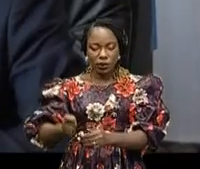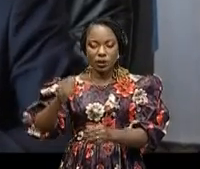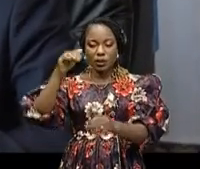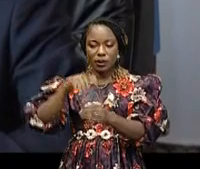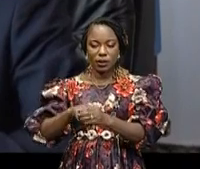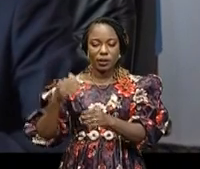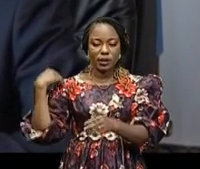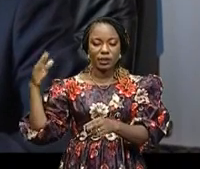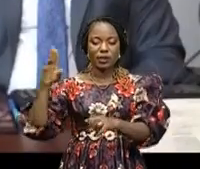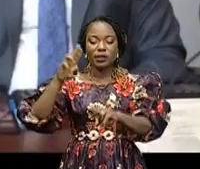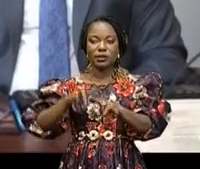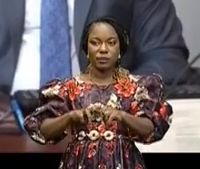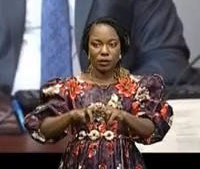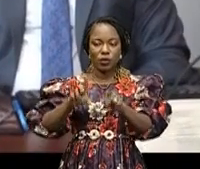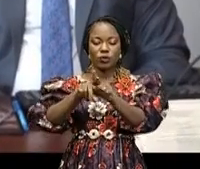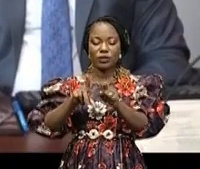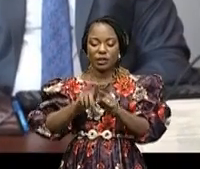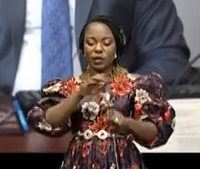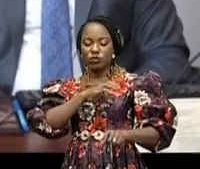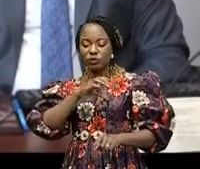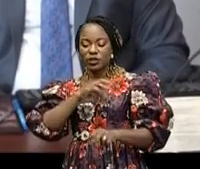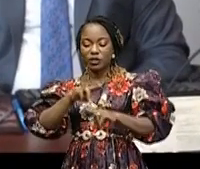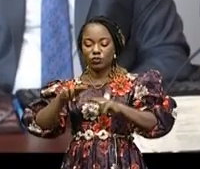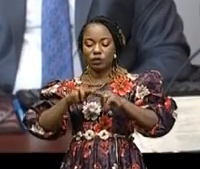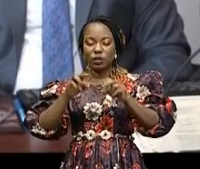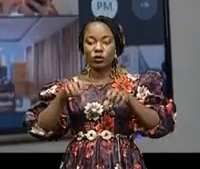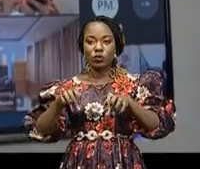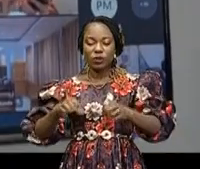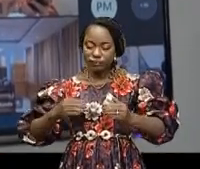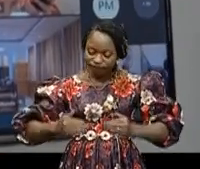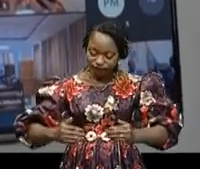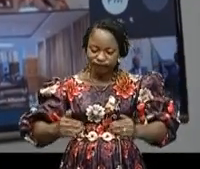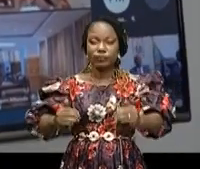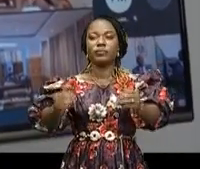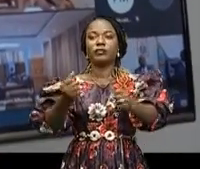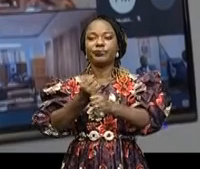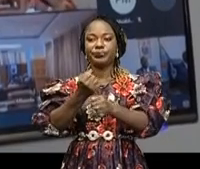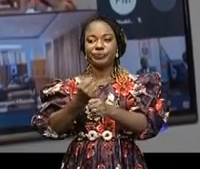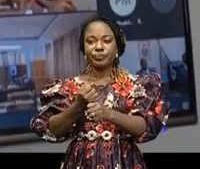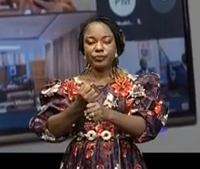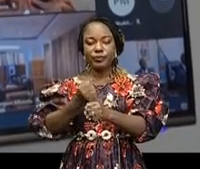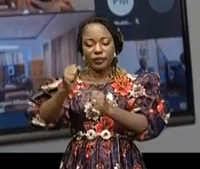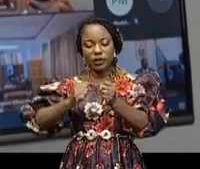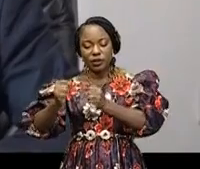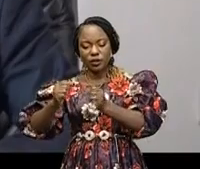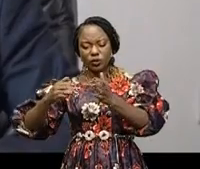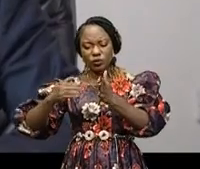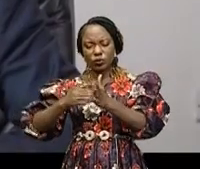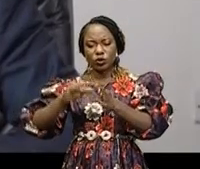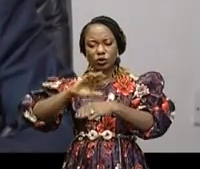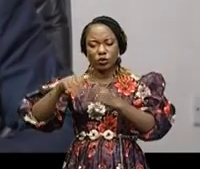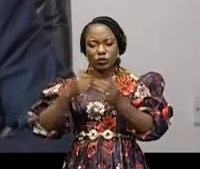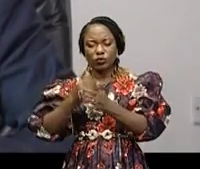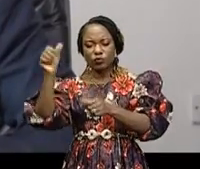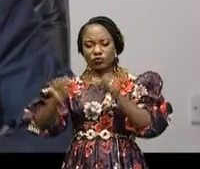cadre de l'état de siège. La police nationale congolaise poursuit également les opérations de lutte contre toute forme de